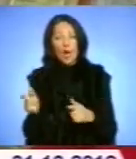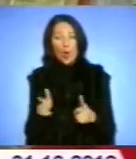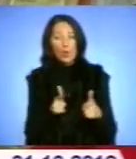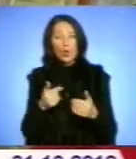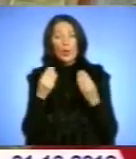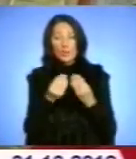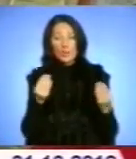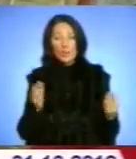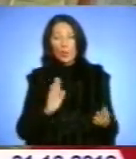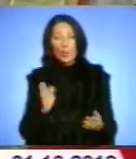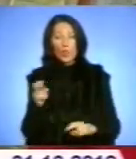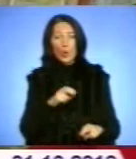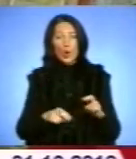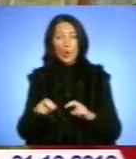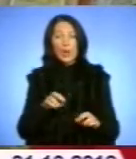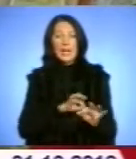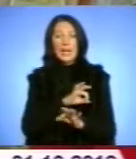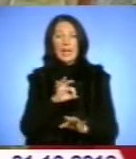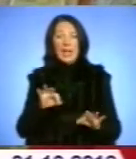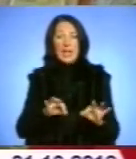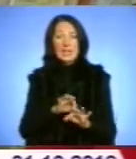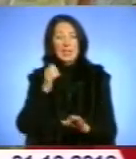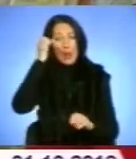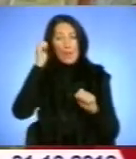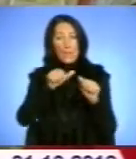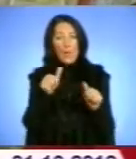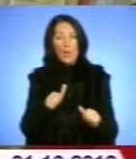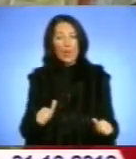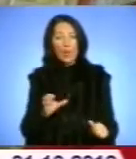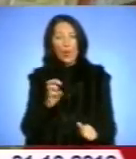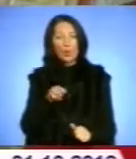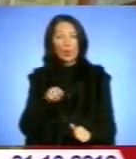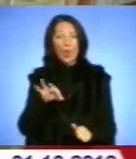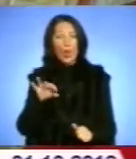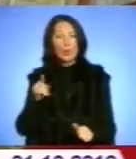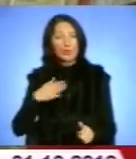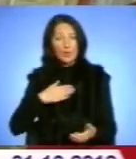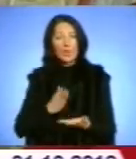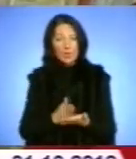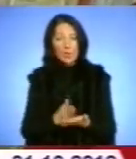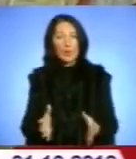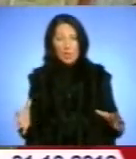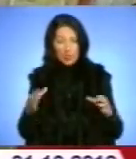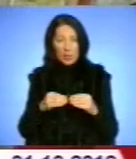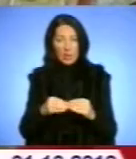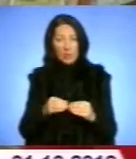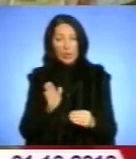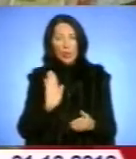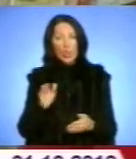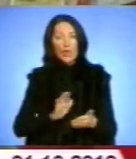шукати креслення пам'ятнику Столипину. Вони в нас є, ми їх зберемо до кучі. Потім будемо видавати книгу або книгу, яка